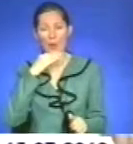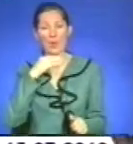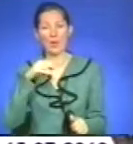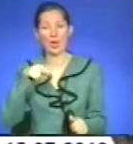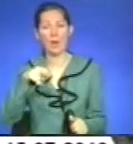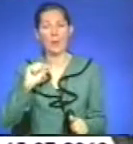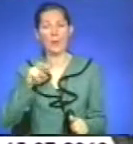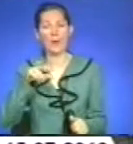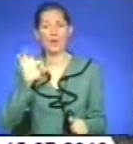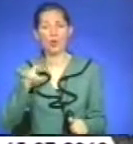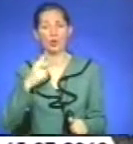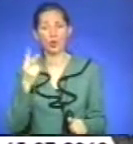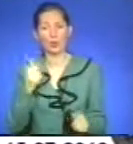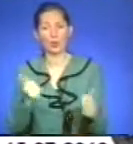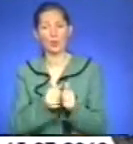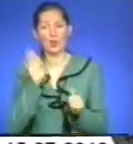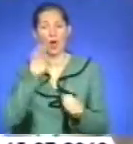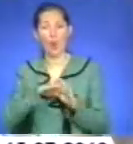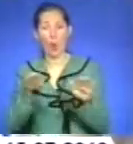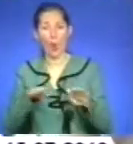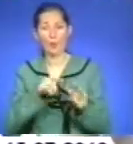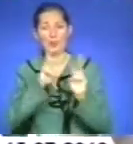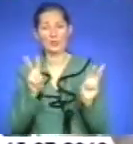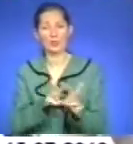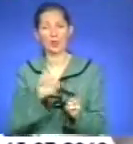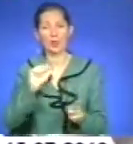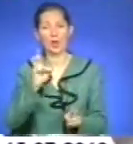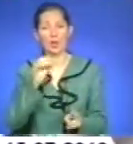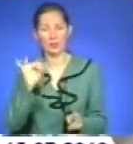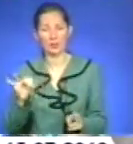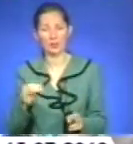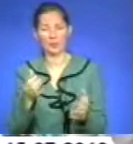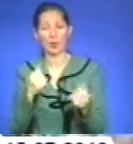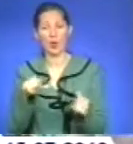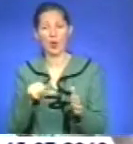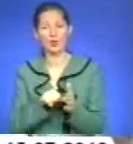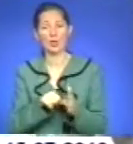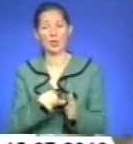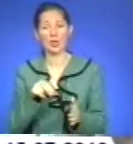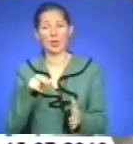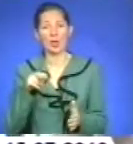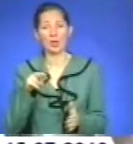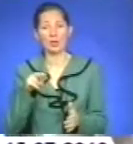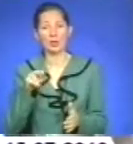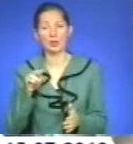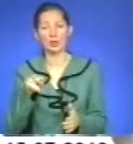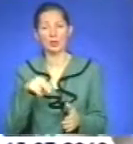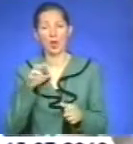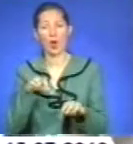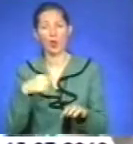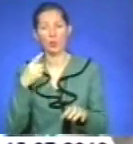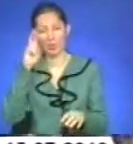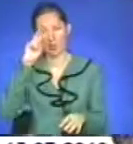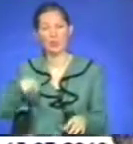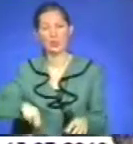голова облдержадміністрації Валентин Хоптян. Якщо говорити в цілому про нашу Тернопільську область, то ми